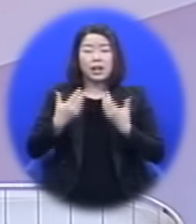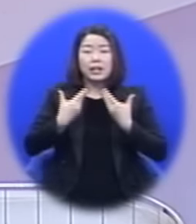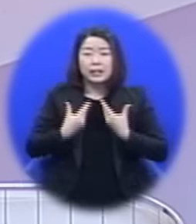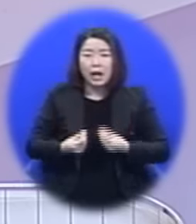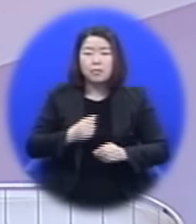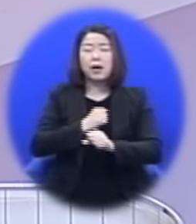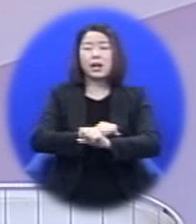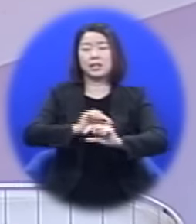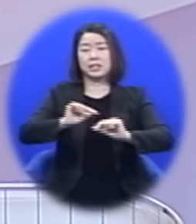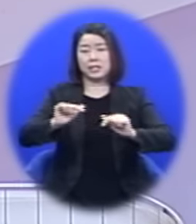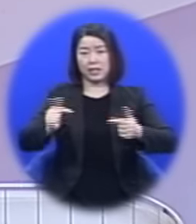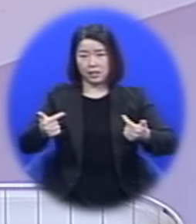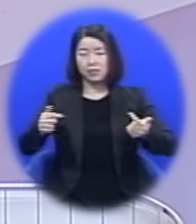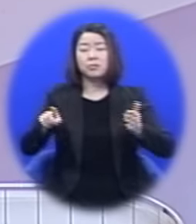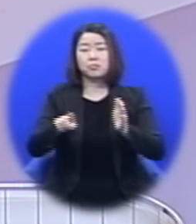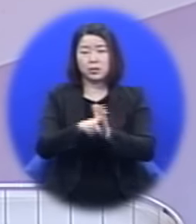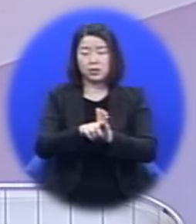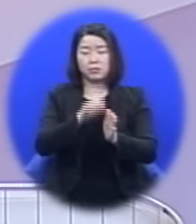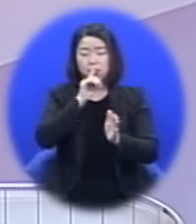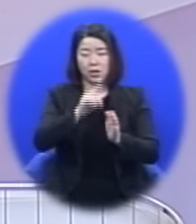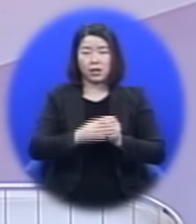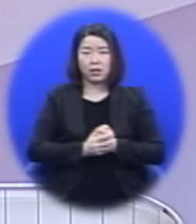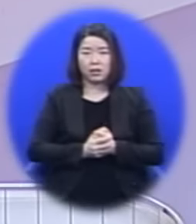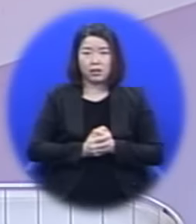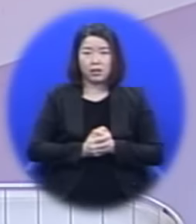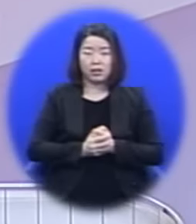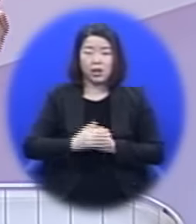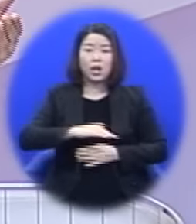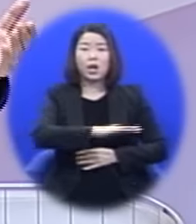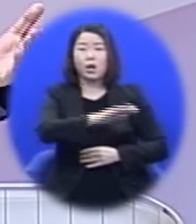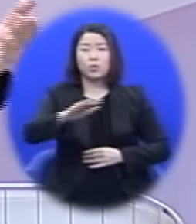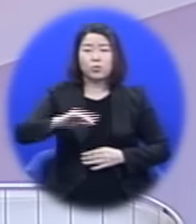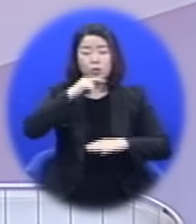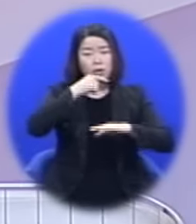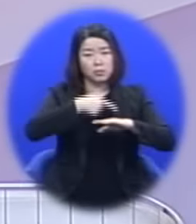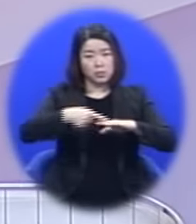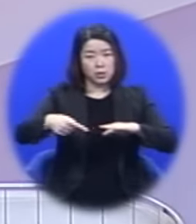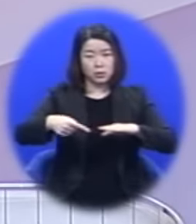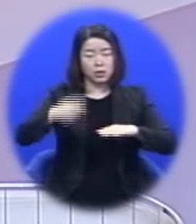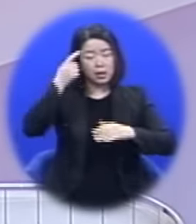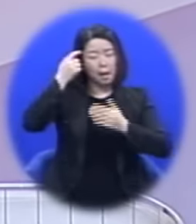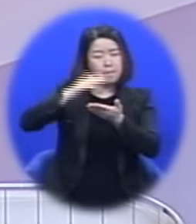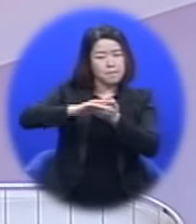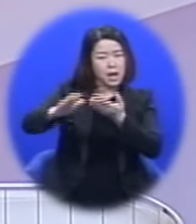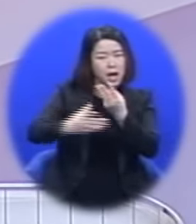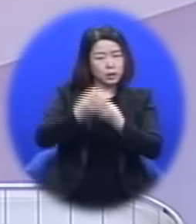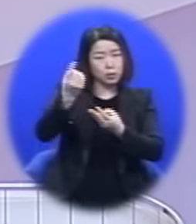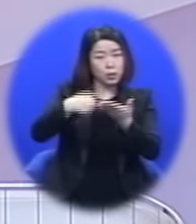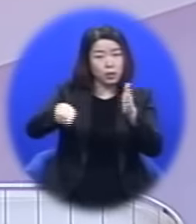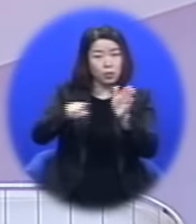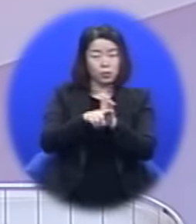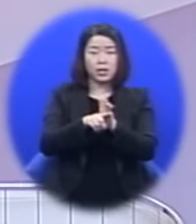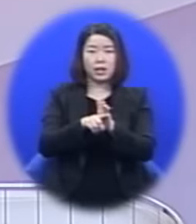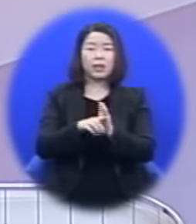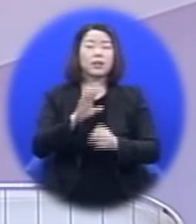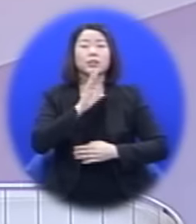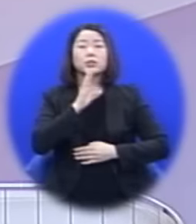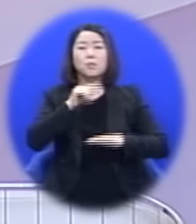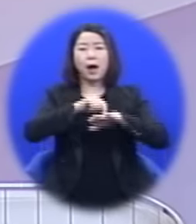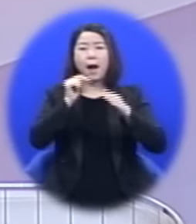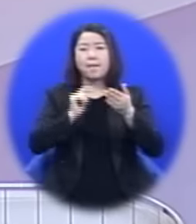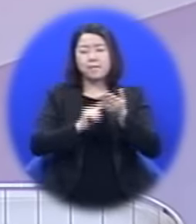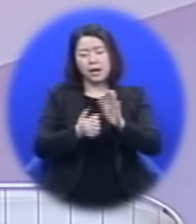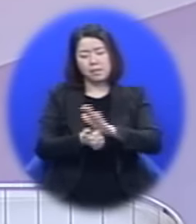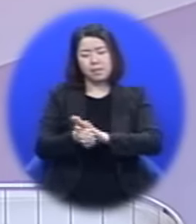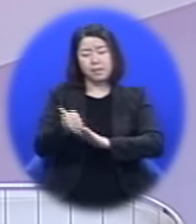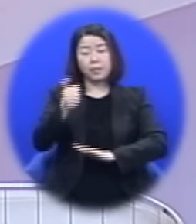낭망하지 않는 믿음을 바라는 것입니다. 여러분, 우리 민족이 평화 통일을 위해서 정말 마음의